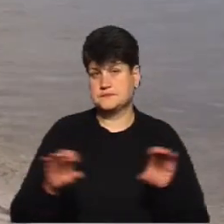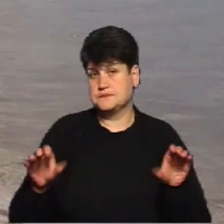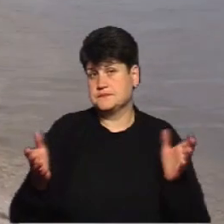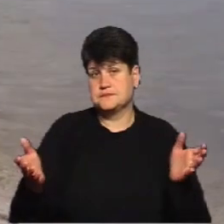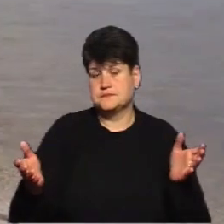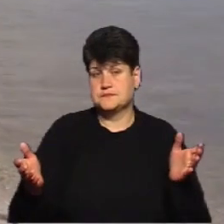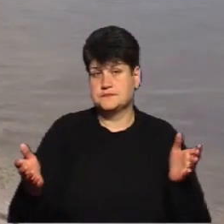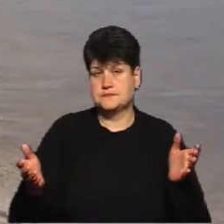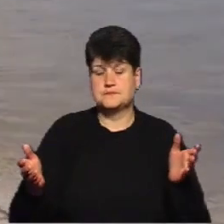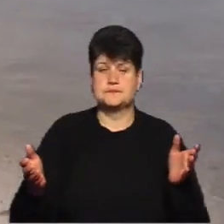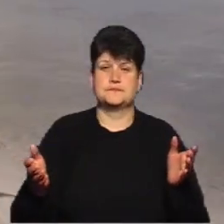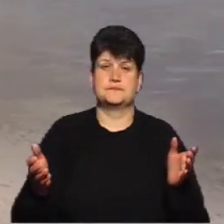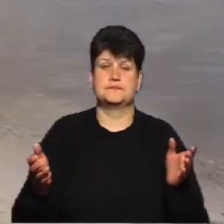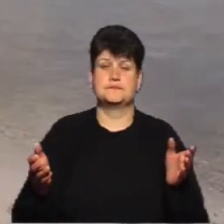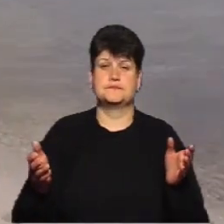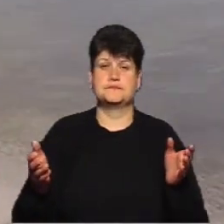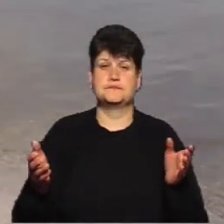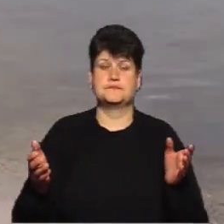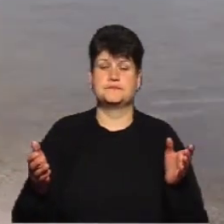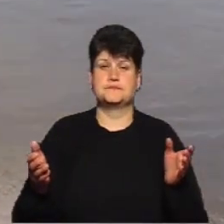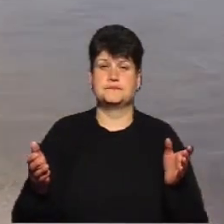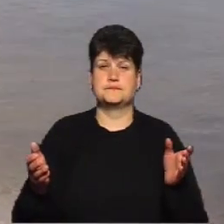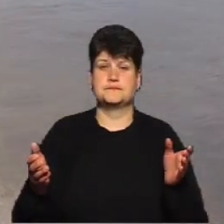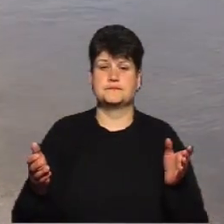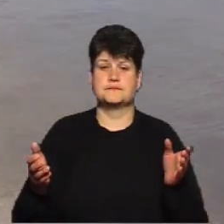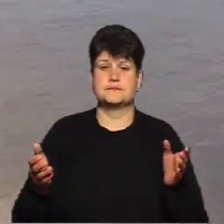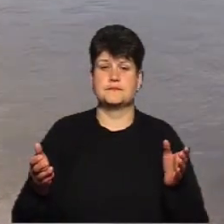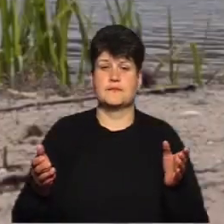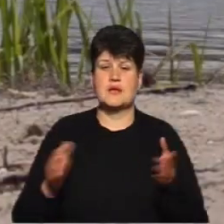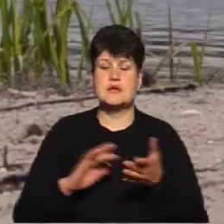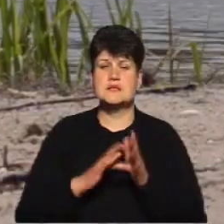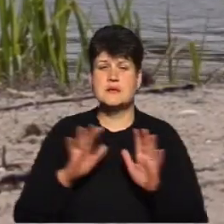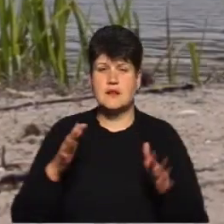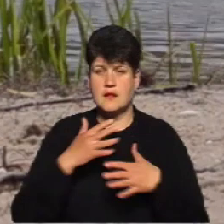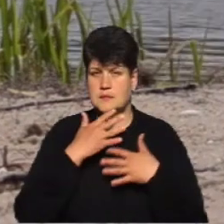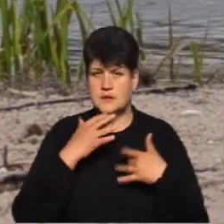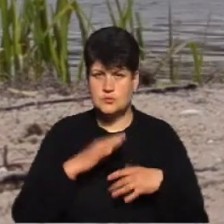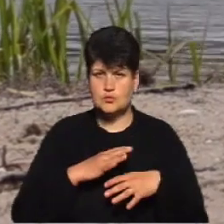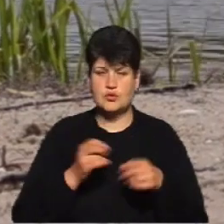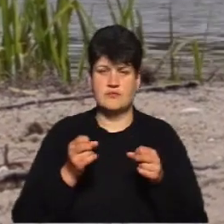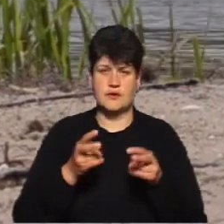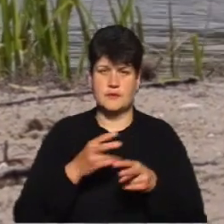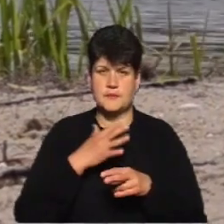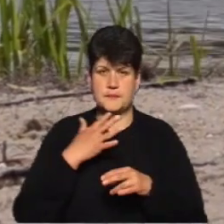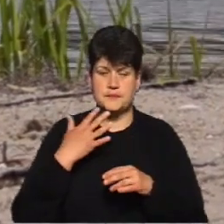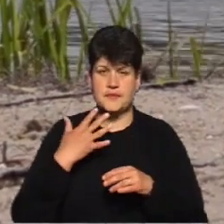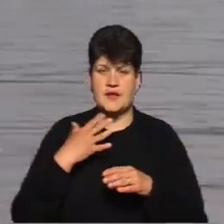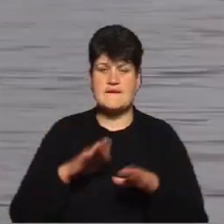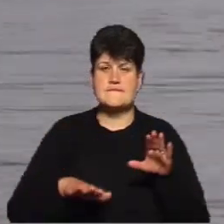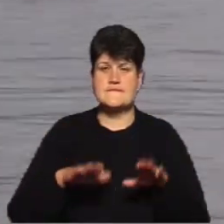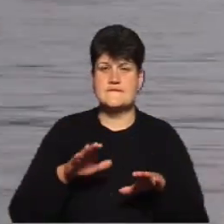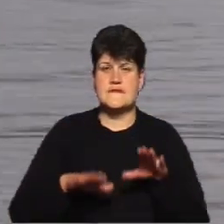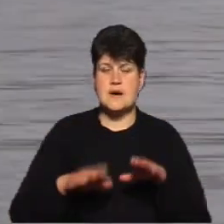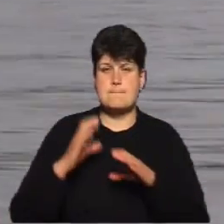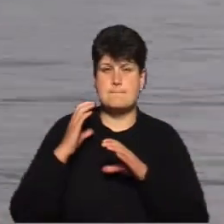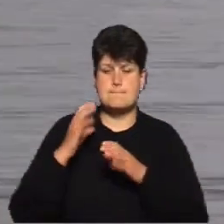Так, все. Шкла було ще багато, ми вже його викинули. Вага балона з киснем, з яким працює рятувальник,